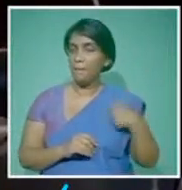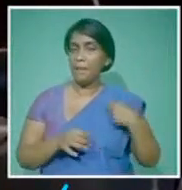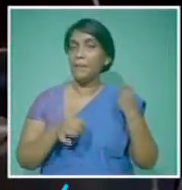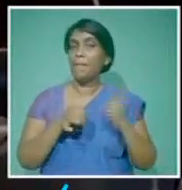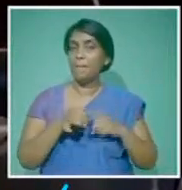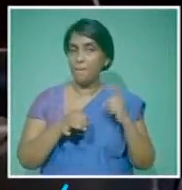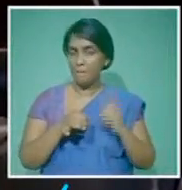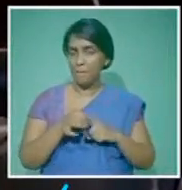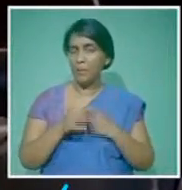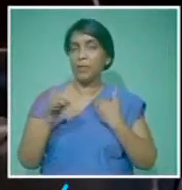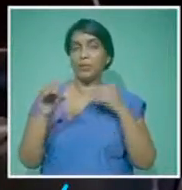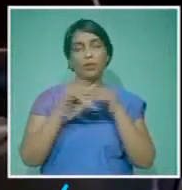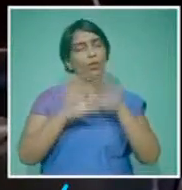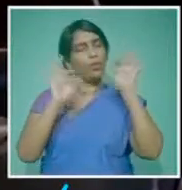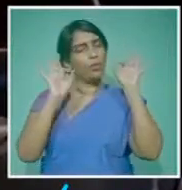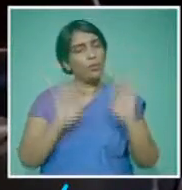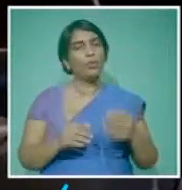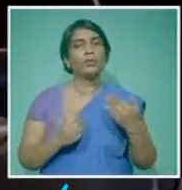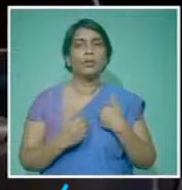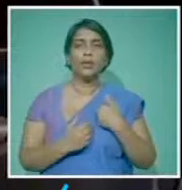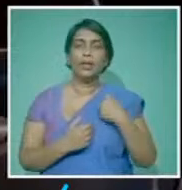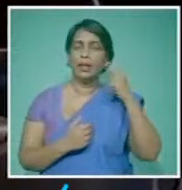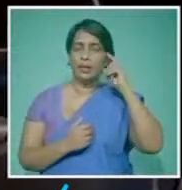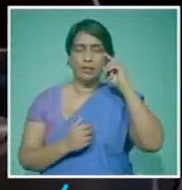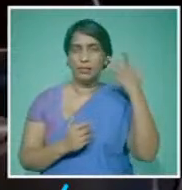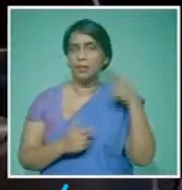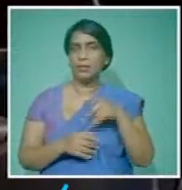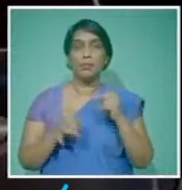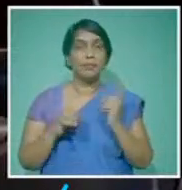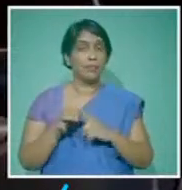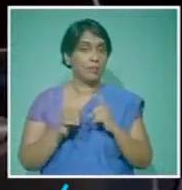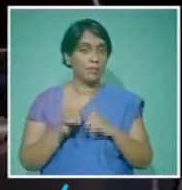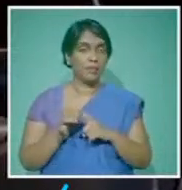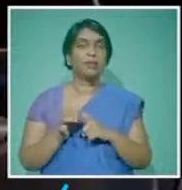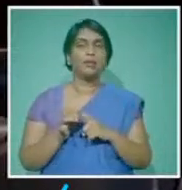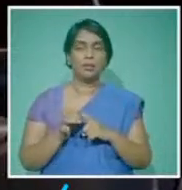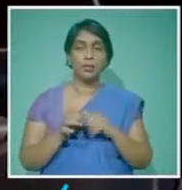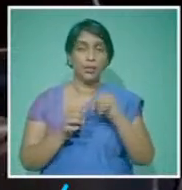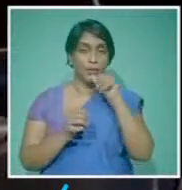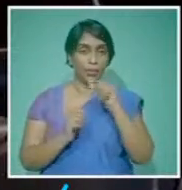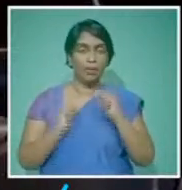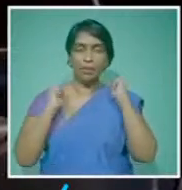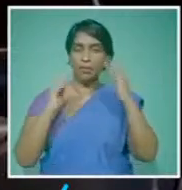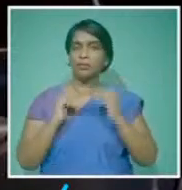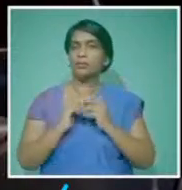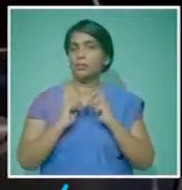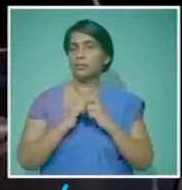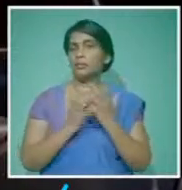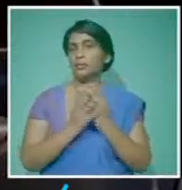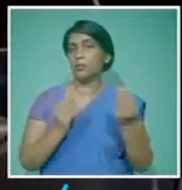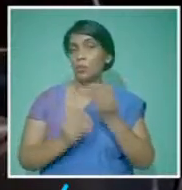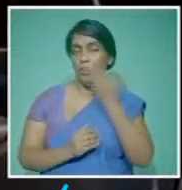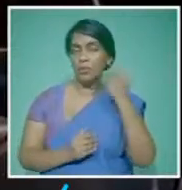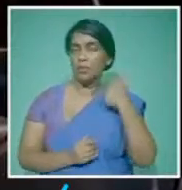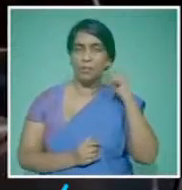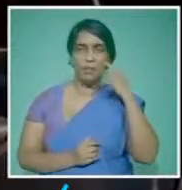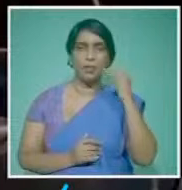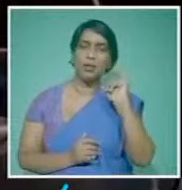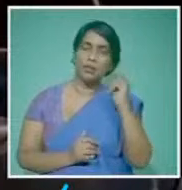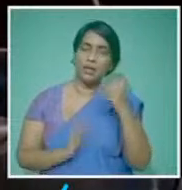වලට අපි මැදිහත් නොවි අපි හිතන්නේ මේ ප්‍රශ්නයට තිරසාර විසඳුම් ගේන්න පුළුවන් කියලා. යම් කිසි